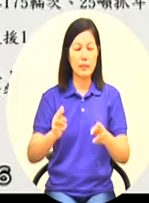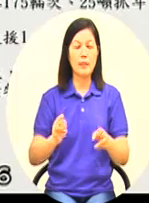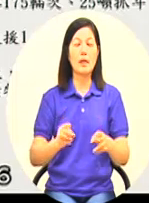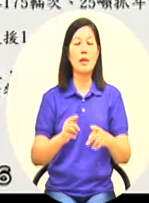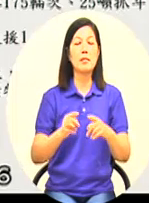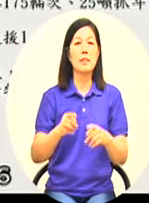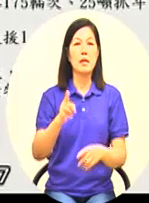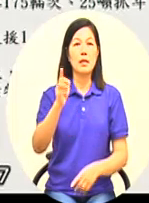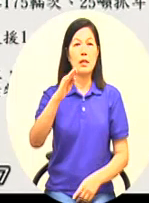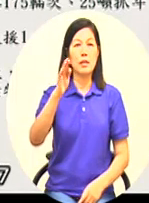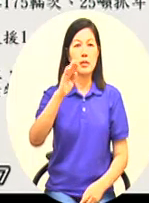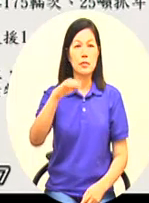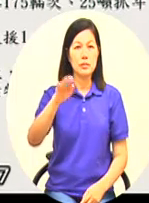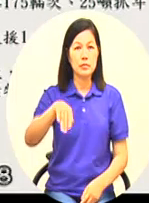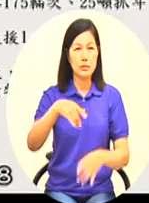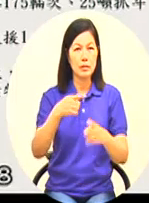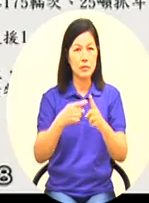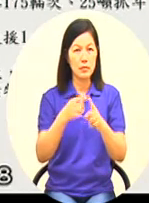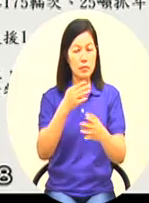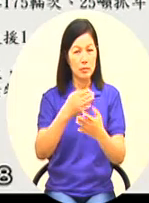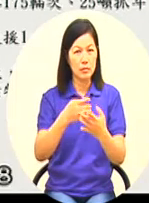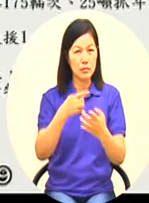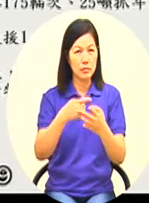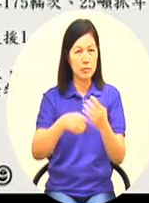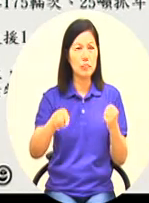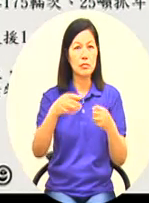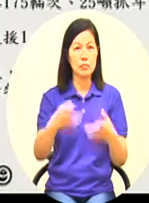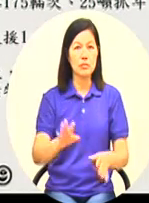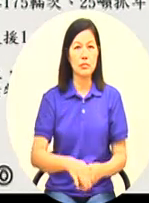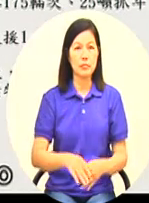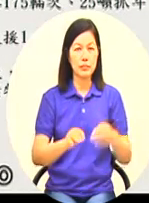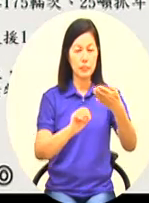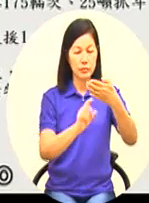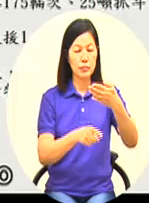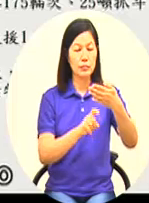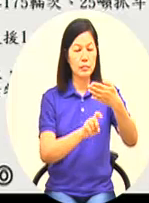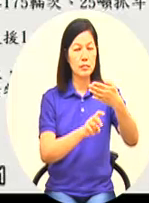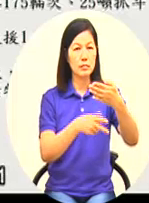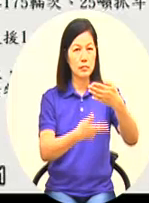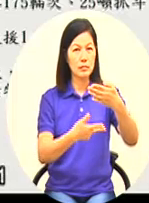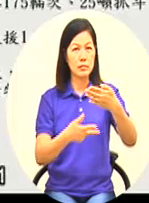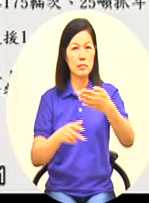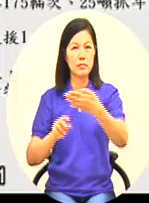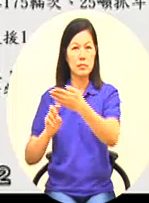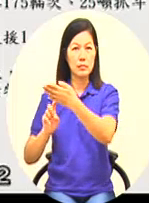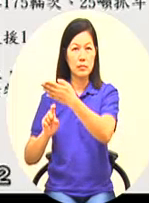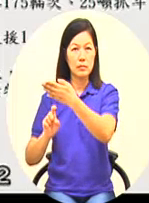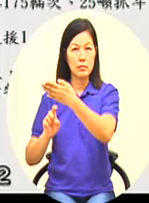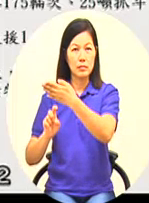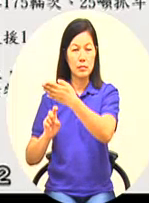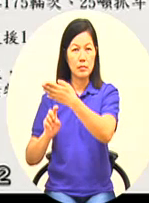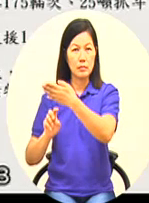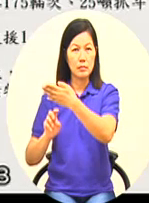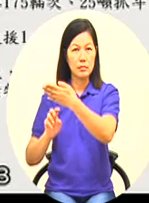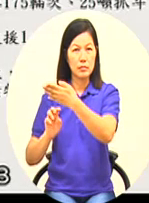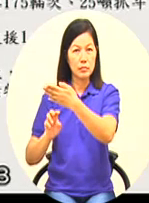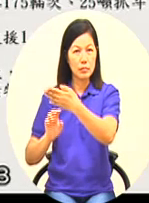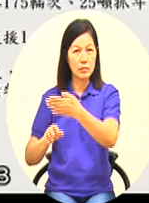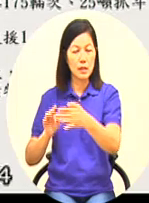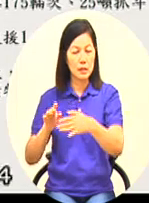来马上又梅基台风又来了，9月27到10月3号，这样短短的几天，我们也总共动员